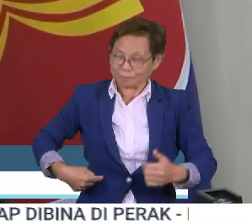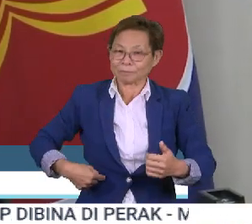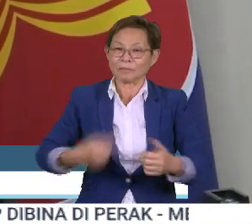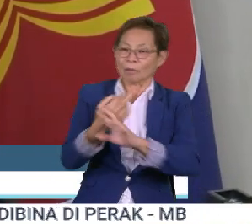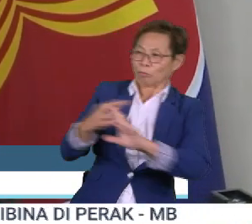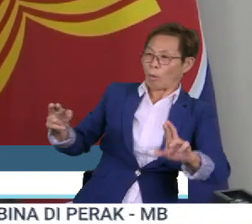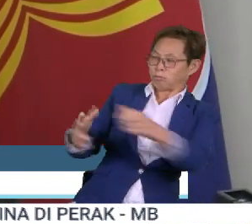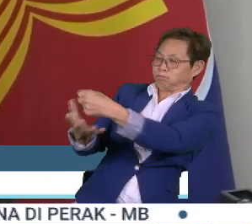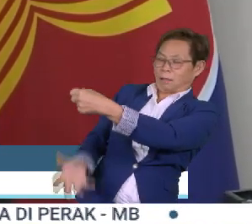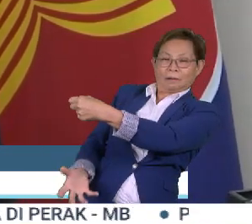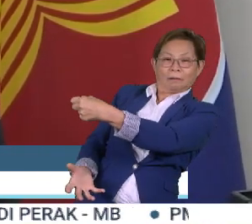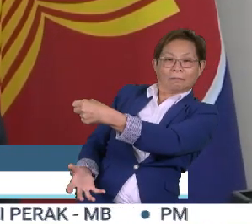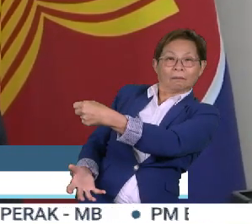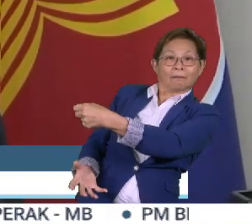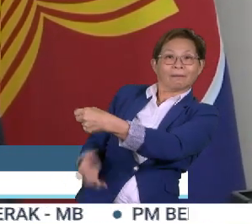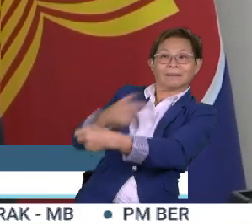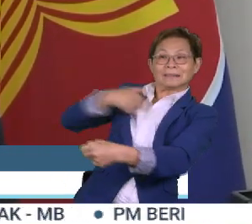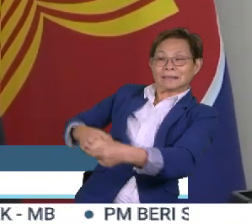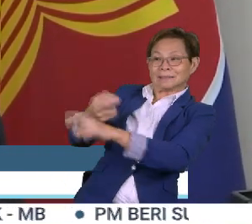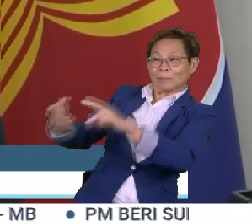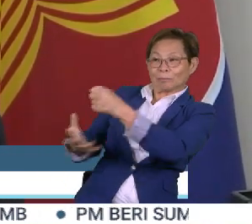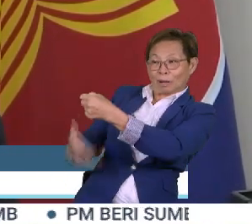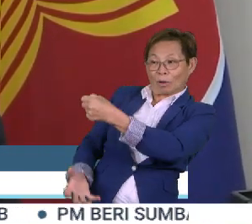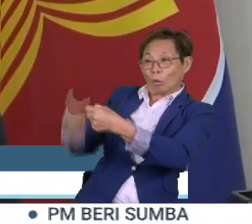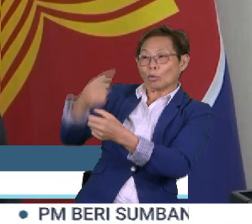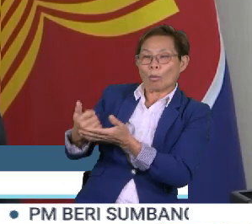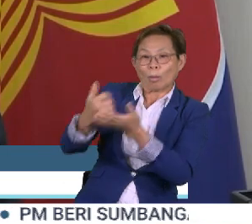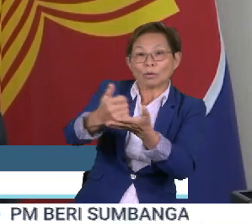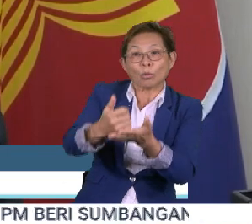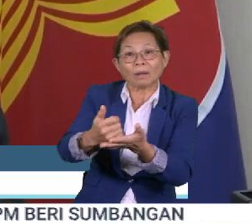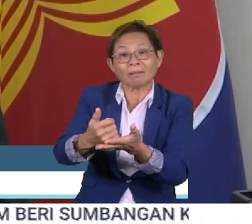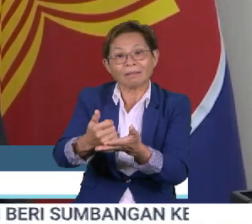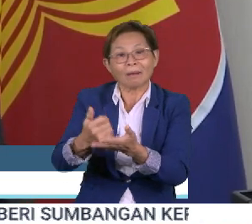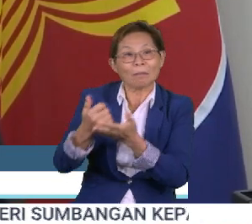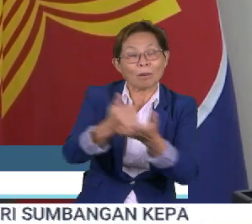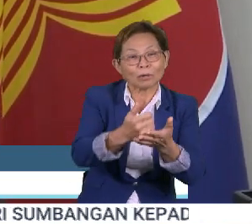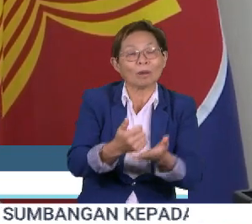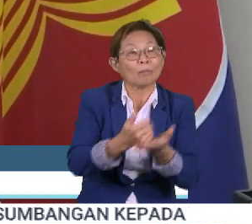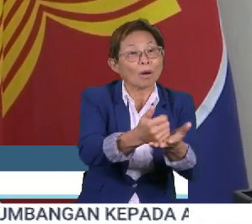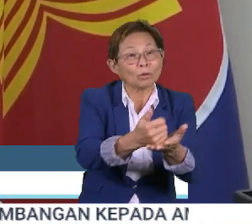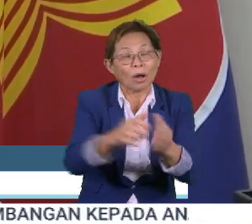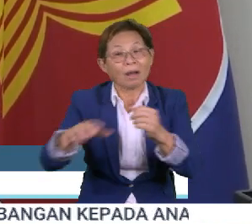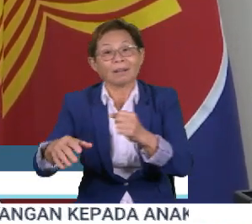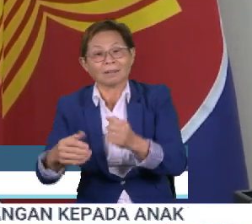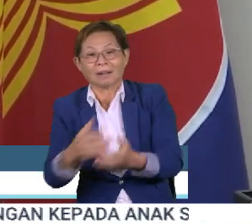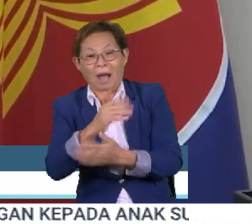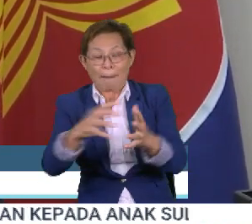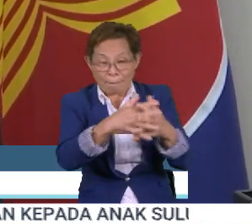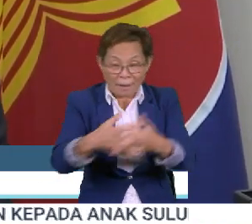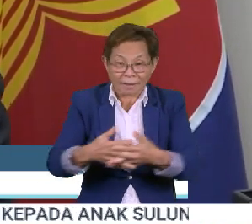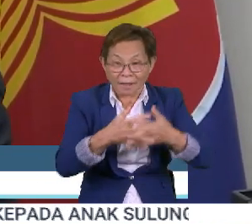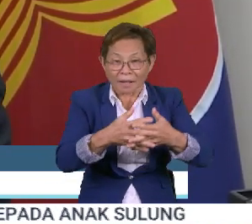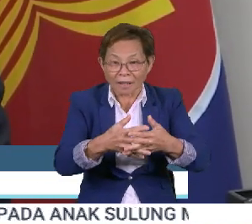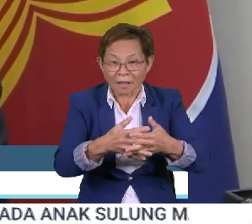persiapkan danau untuk bantuan tambahan Amerika bentuk